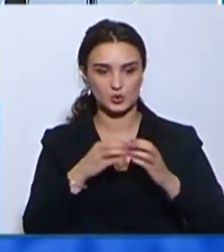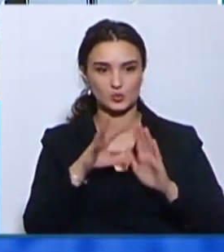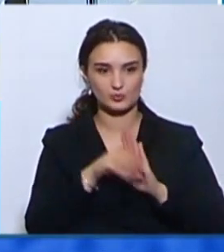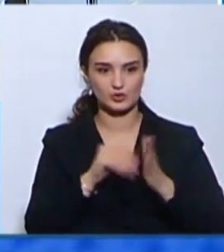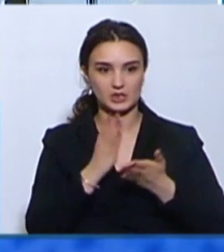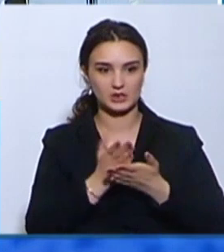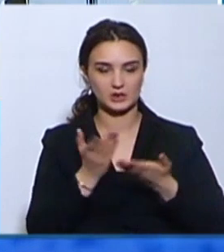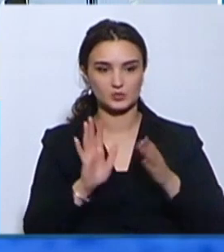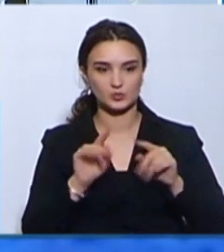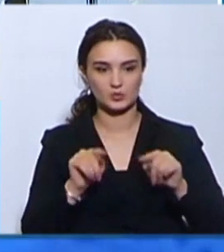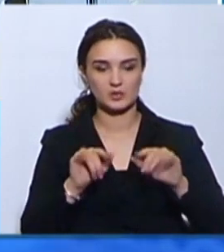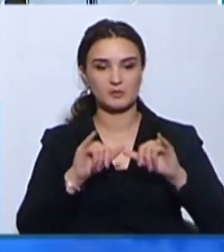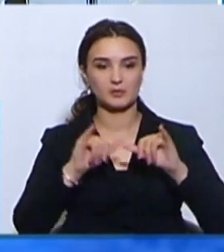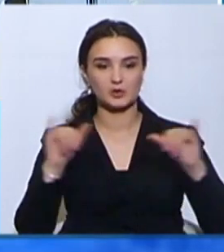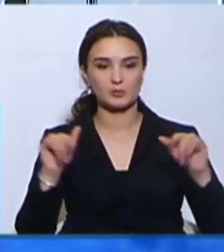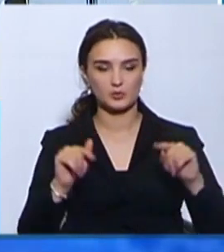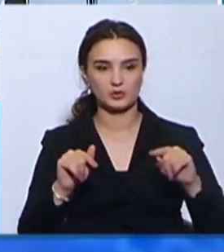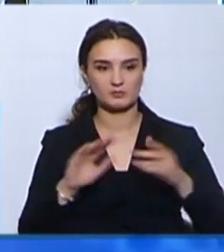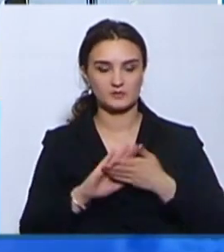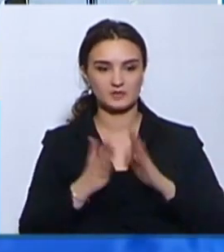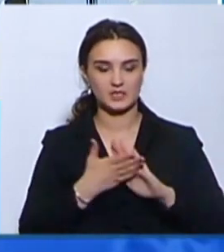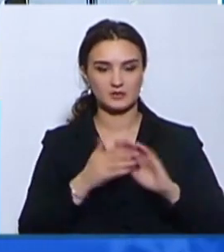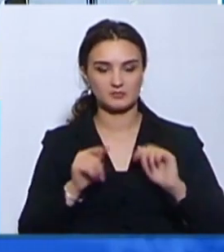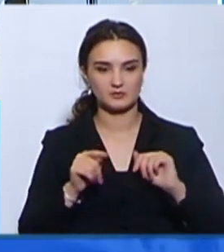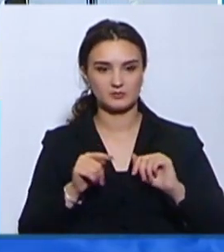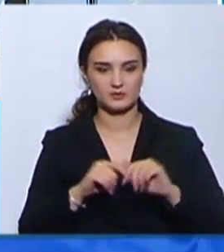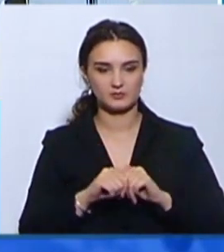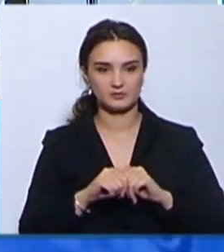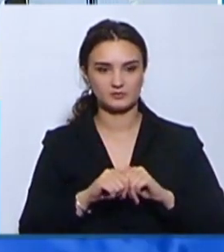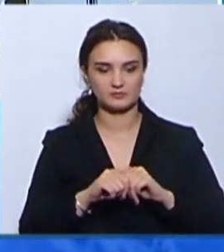განეკუთვნებიან შექმნილი ეპიდემიოლოგიური ვითარების გათვალისწინებით.